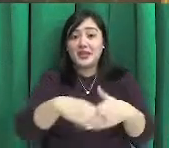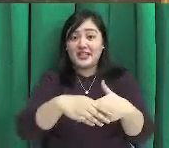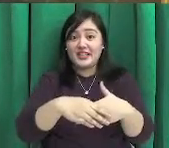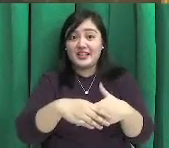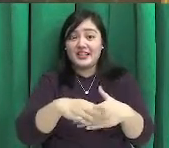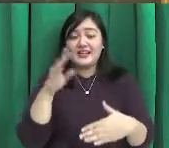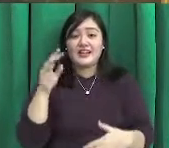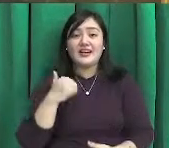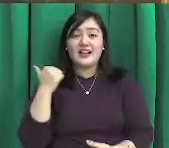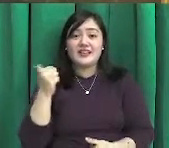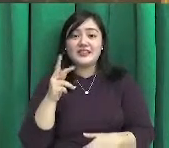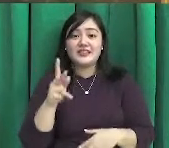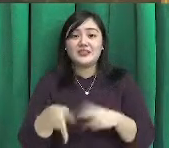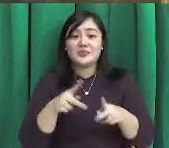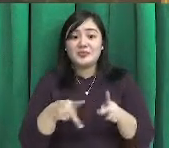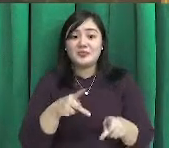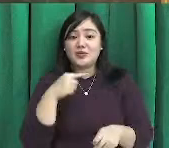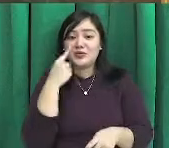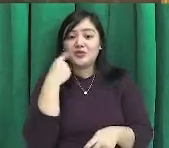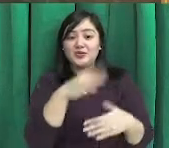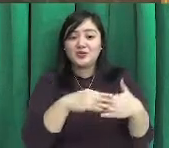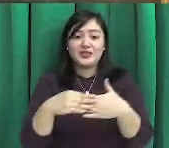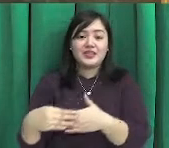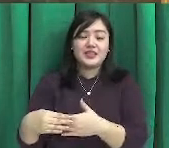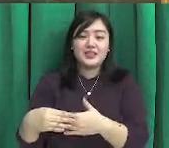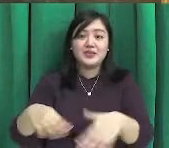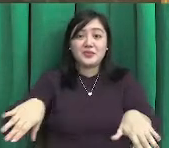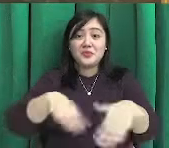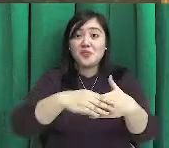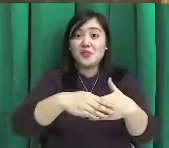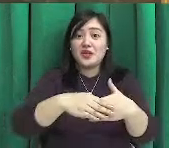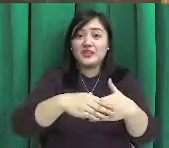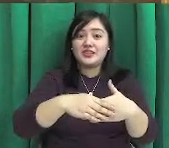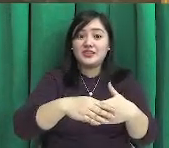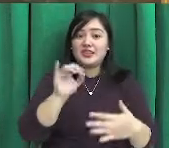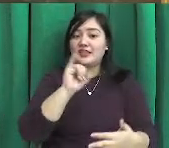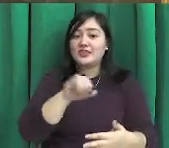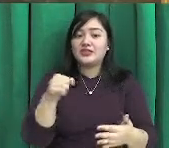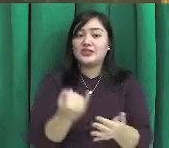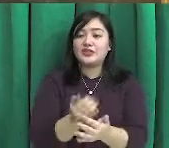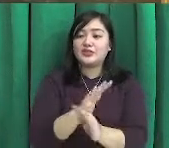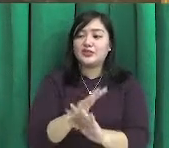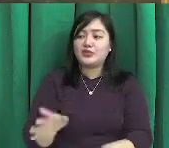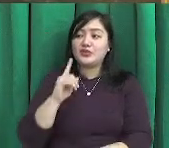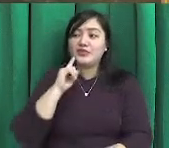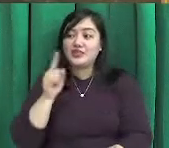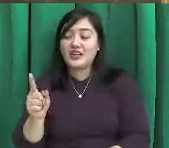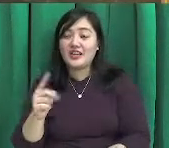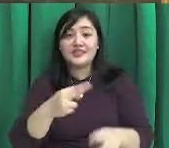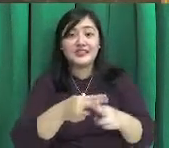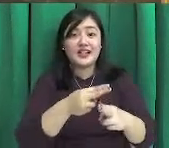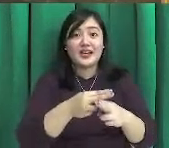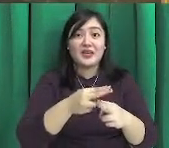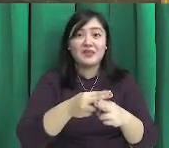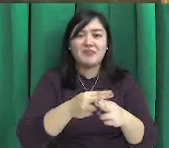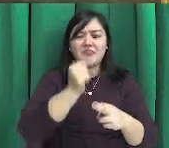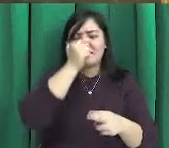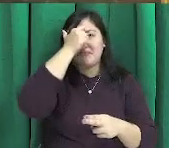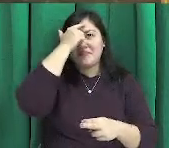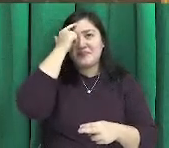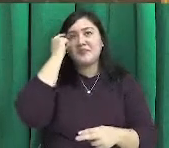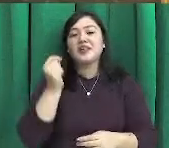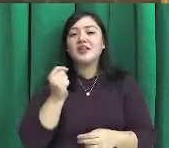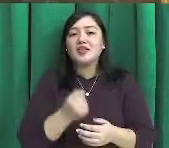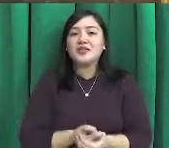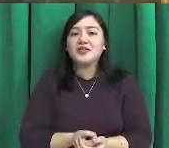buhay? Kung ako babae, sasabihin ko, ayoko po. Kasi lalaking, hindi ko naman talaga kilala yan eh. Yan. So, nagpa-cute